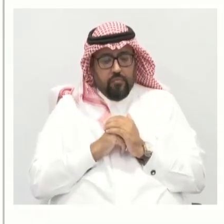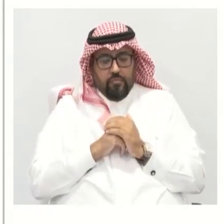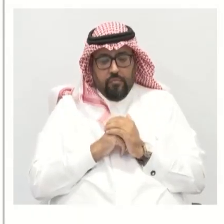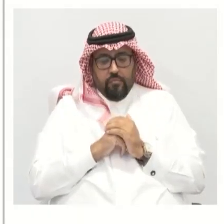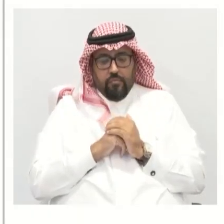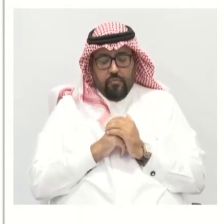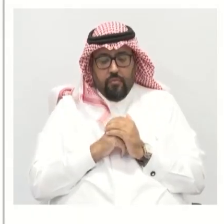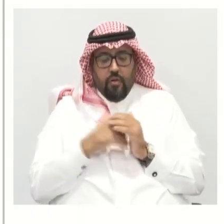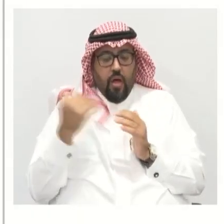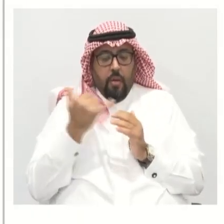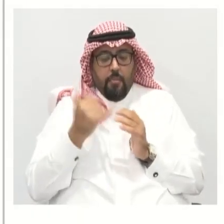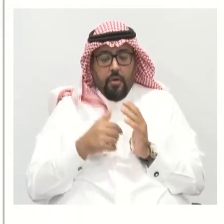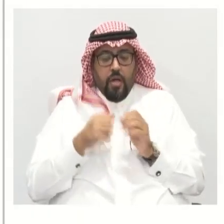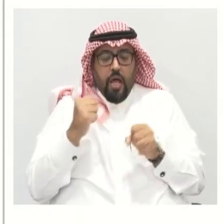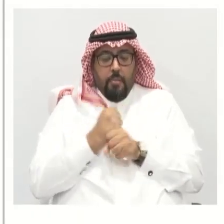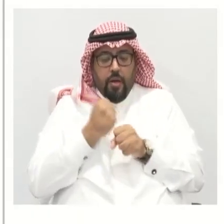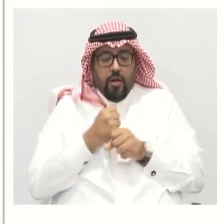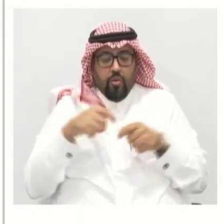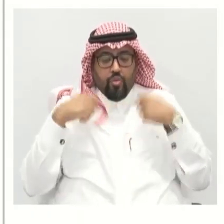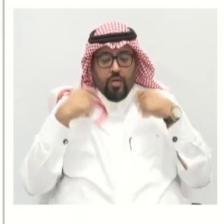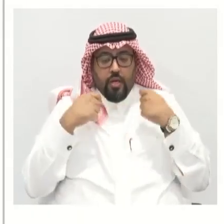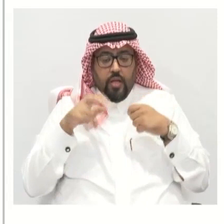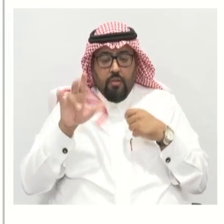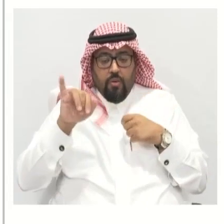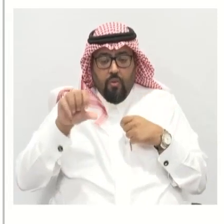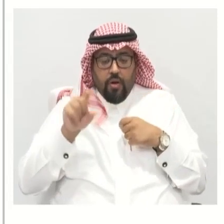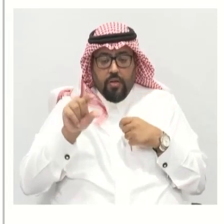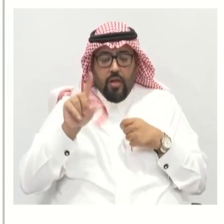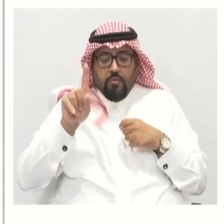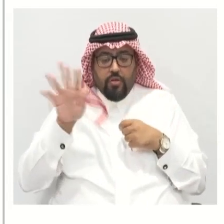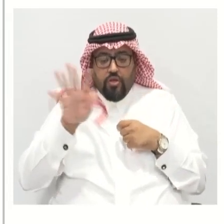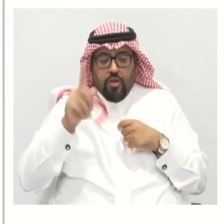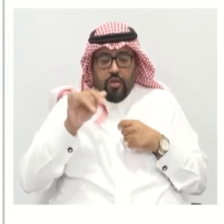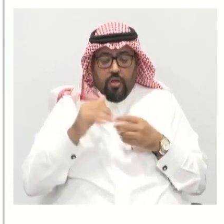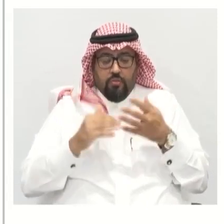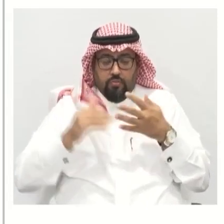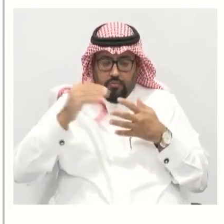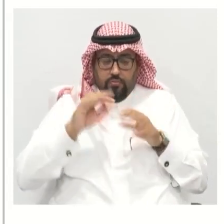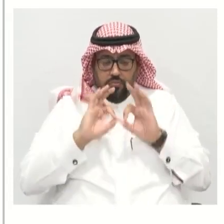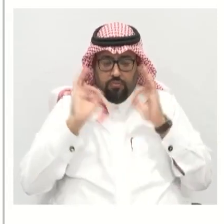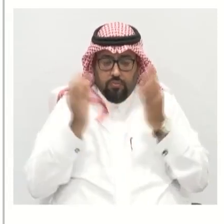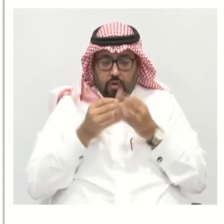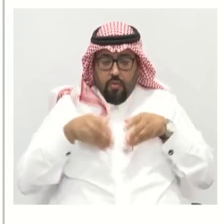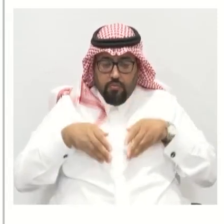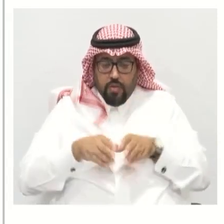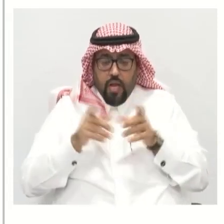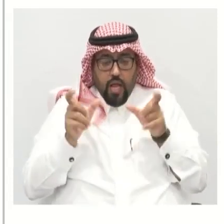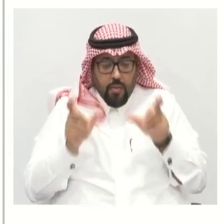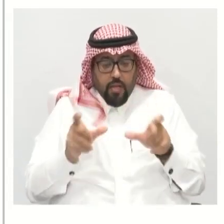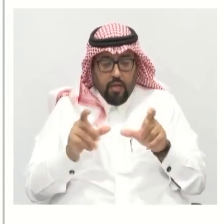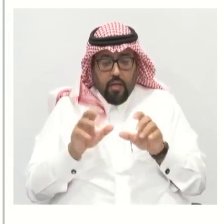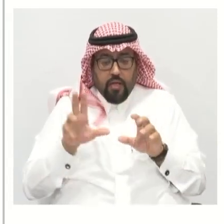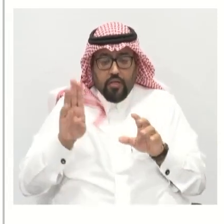للاطلاع من ابرز اعمال وزاره الموارد البشريه والتنميه الاجتماعيه في مجال الحمايه